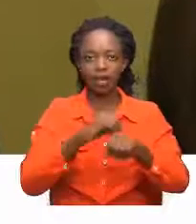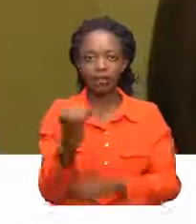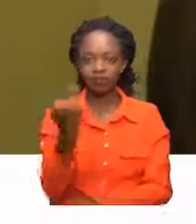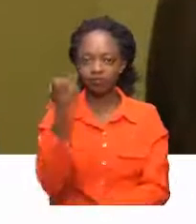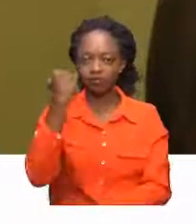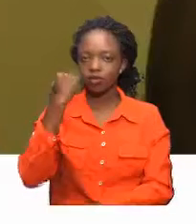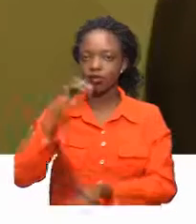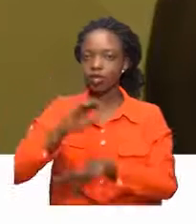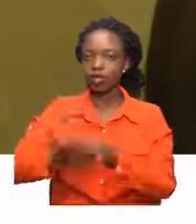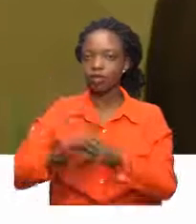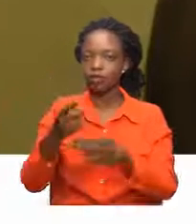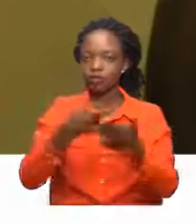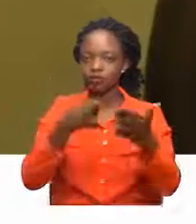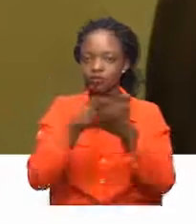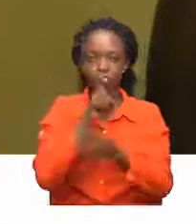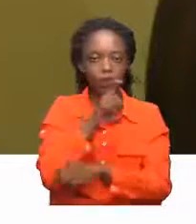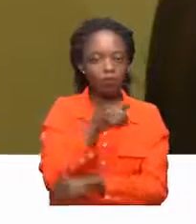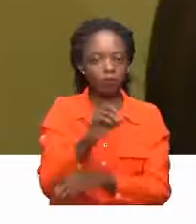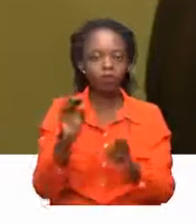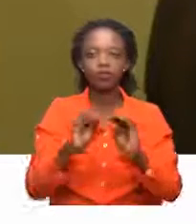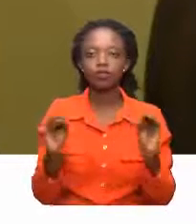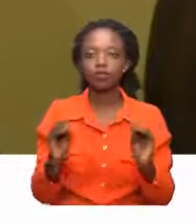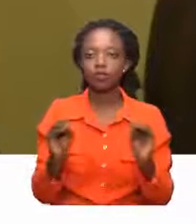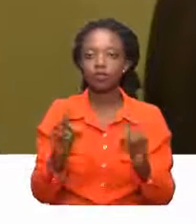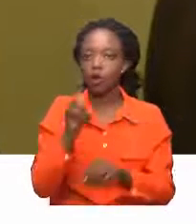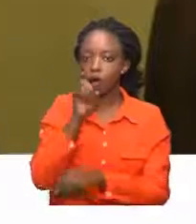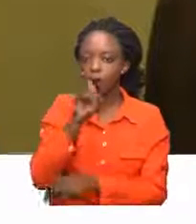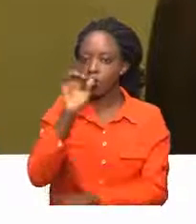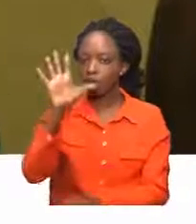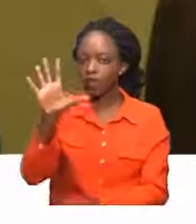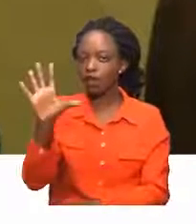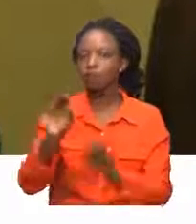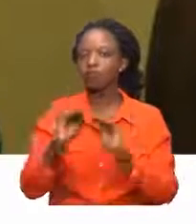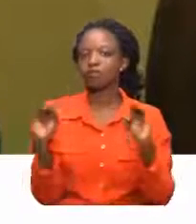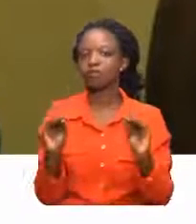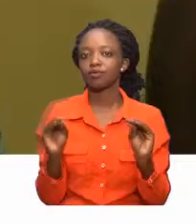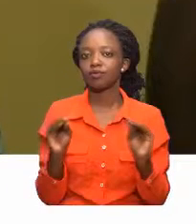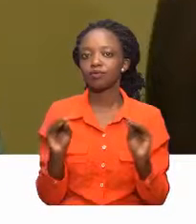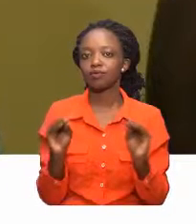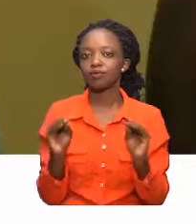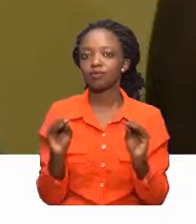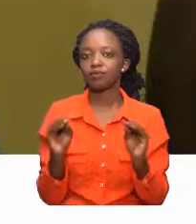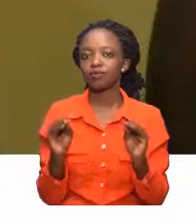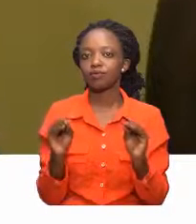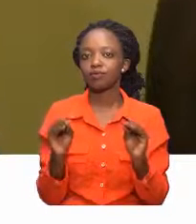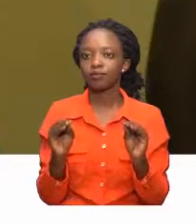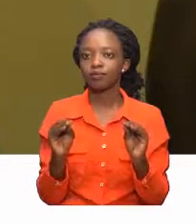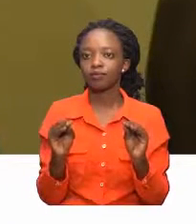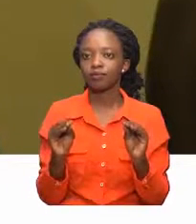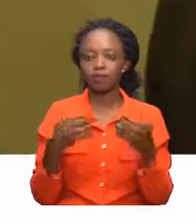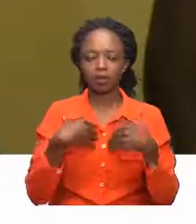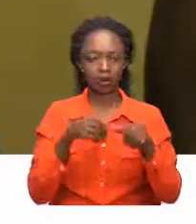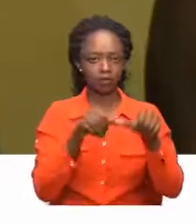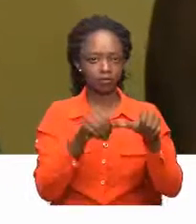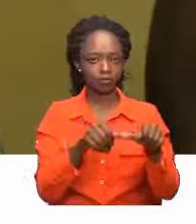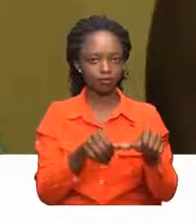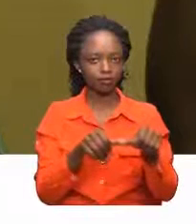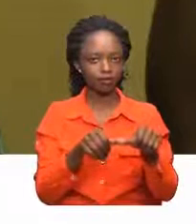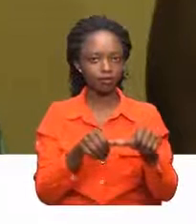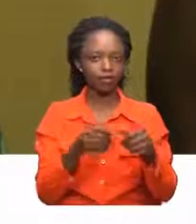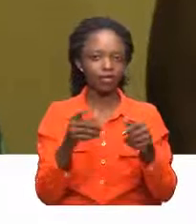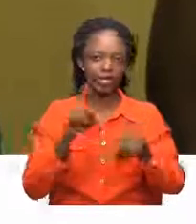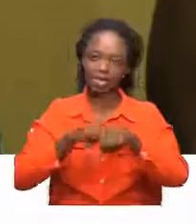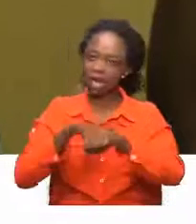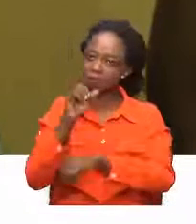tulipata kofuli ya kuku hakuna na kuku watano hakuna. Sasa tukakaa ni tena kitu